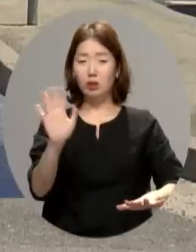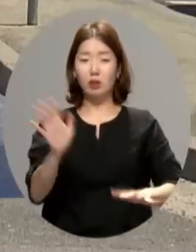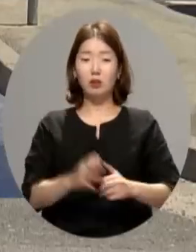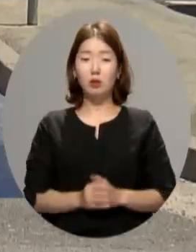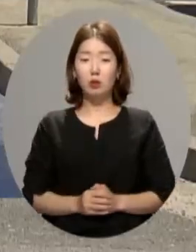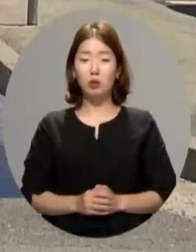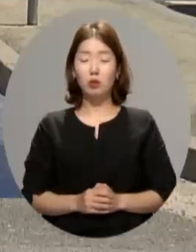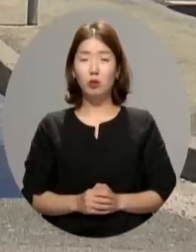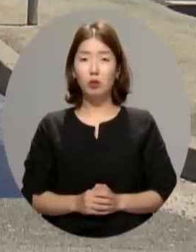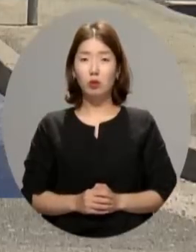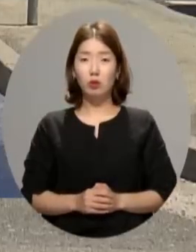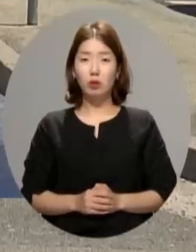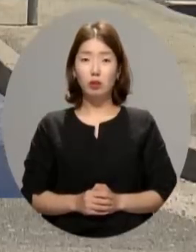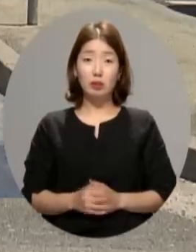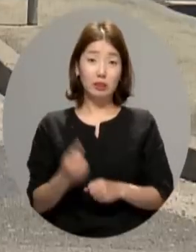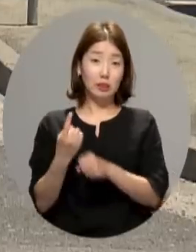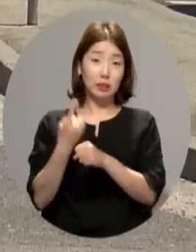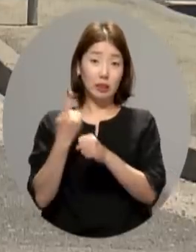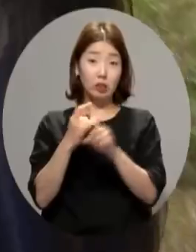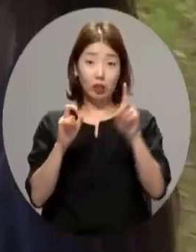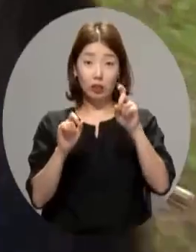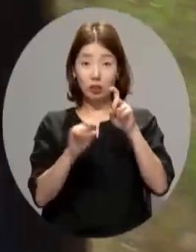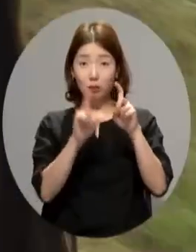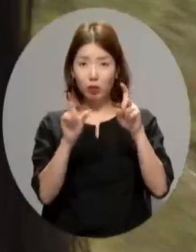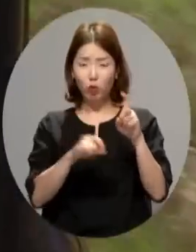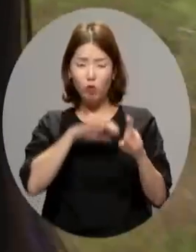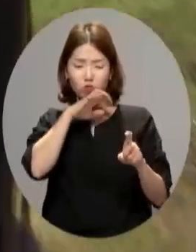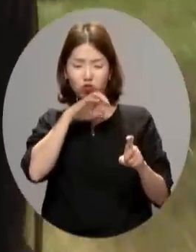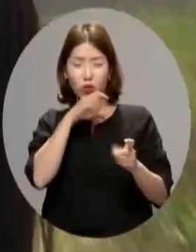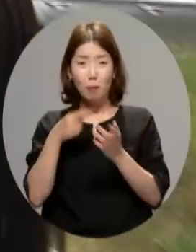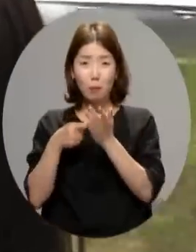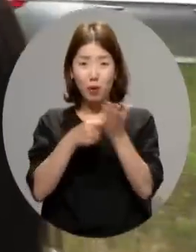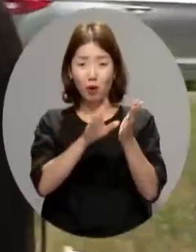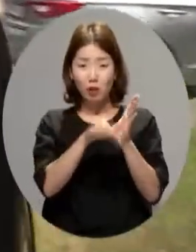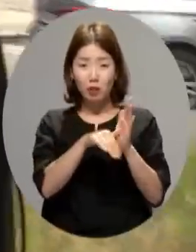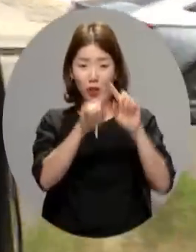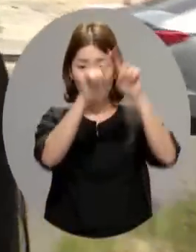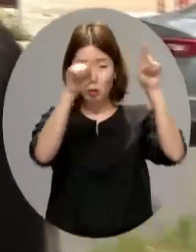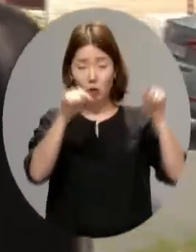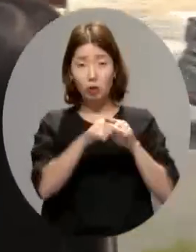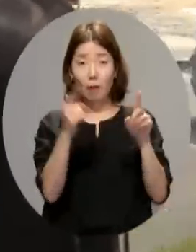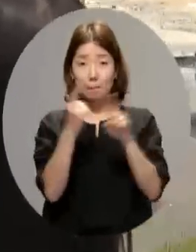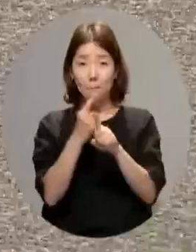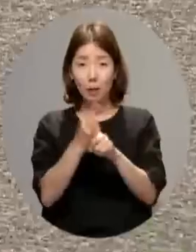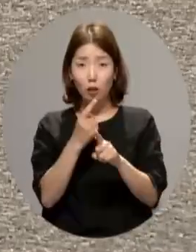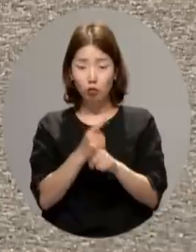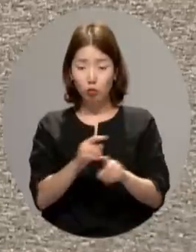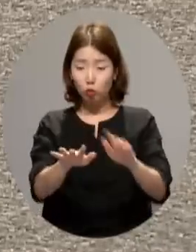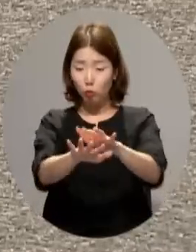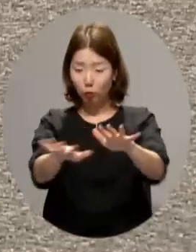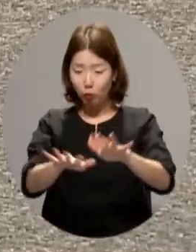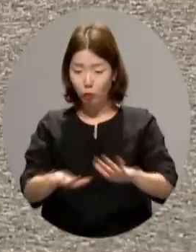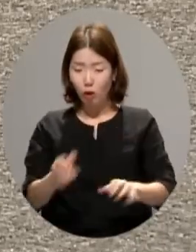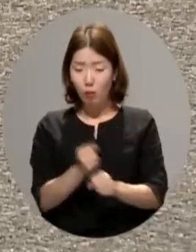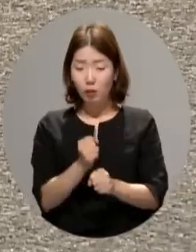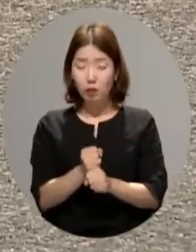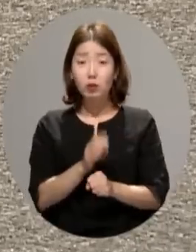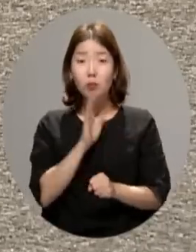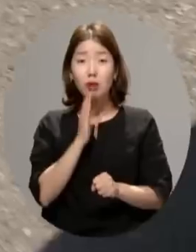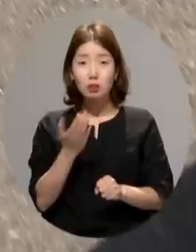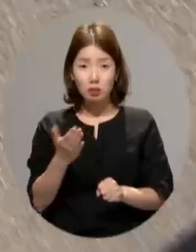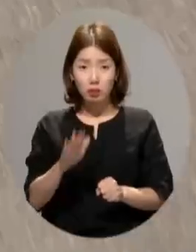봐요. 전주시는 지난해 11월 민원이 들어와 표지판을 정비하고 노면 표시를 다시